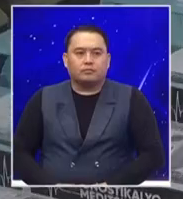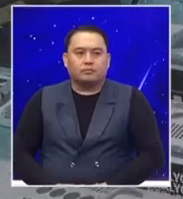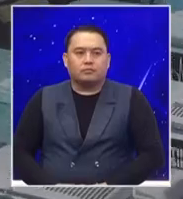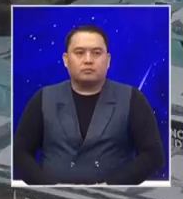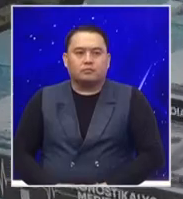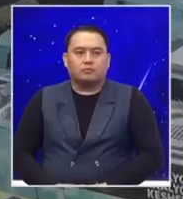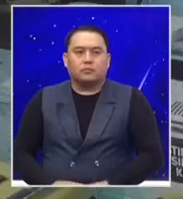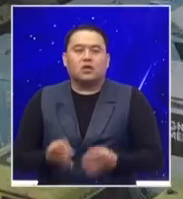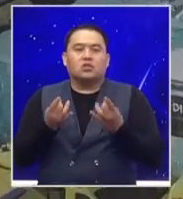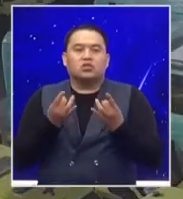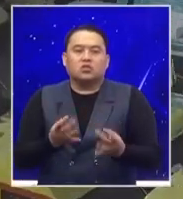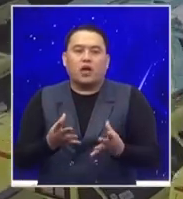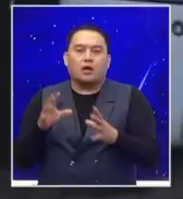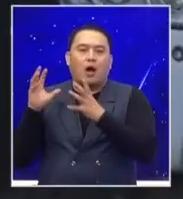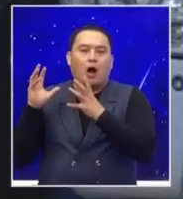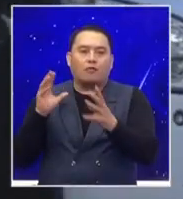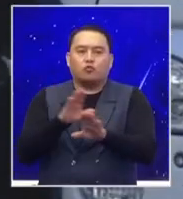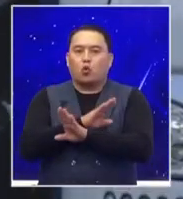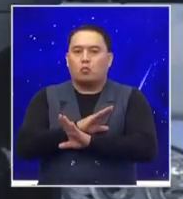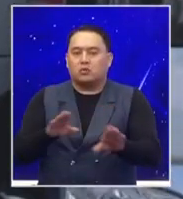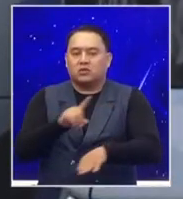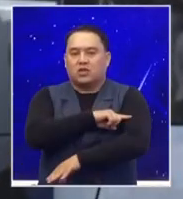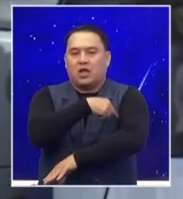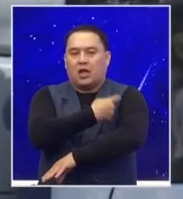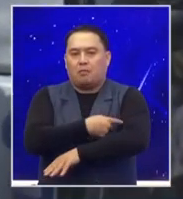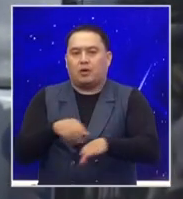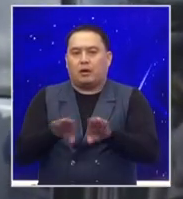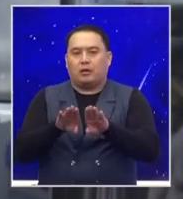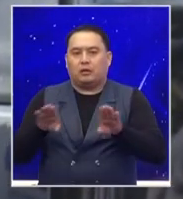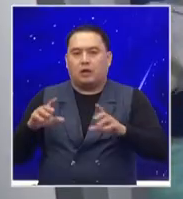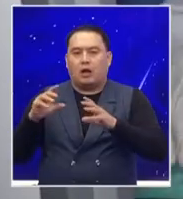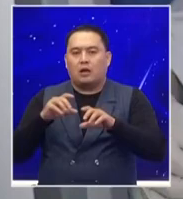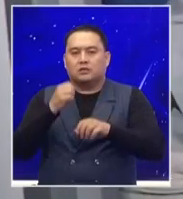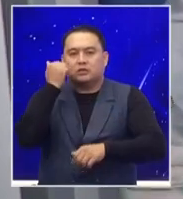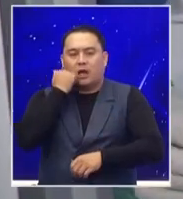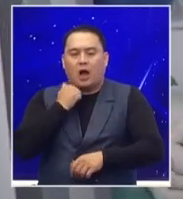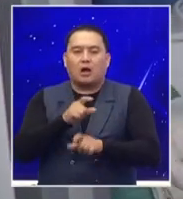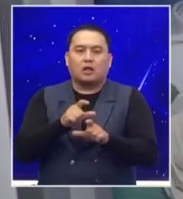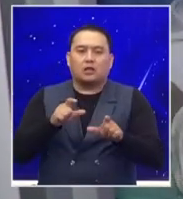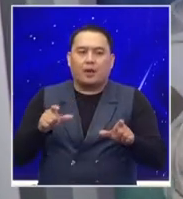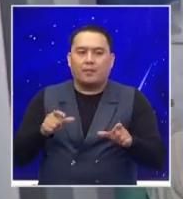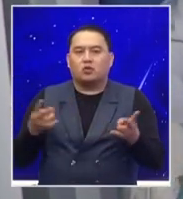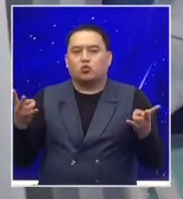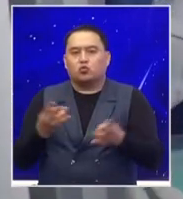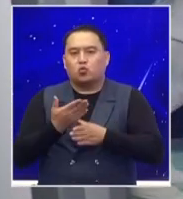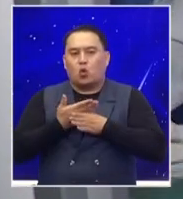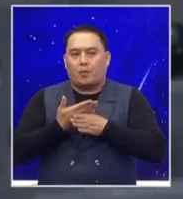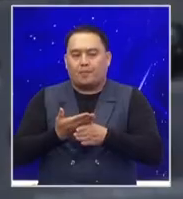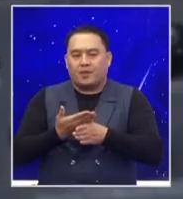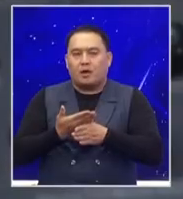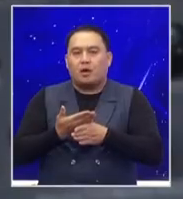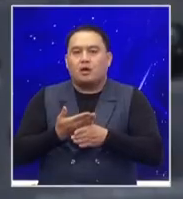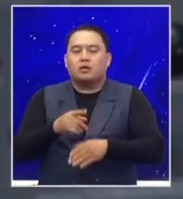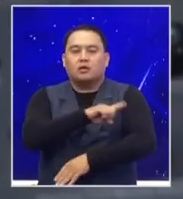Бұл жайған автобустар емес, құдды көшпелі емхана секілді. Ауылдағы бас ауыр балтыры сыздаған ағайынға таптырмас көмектің өзі.